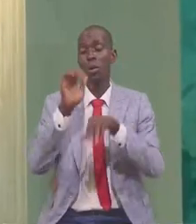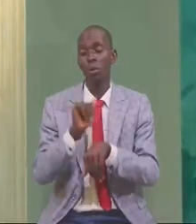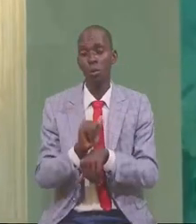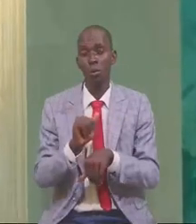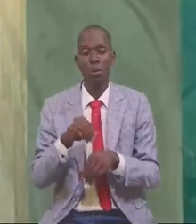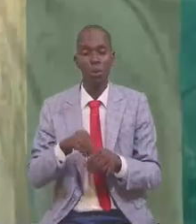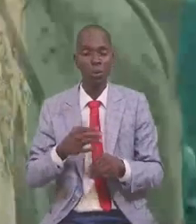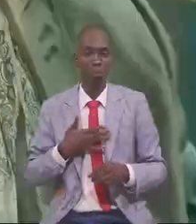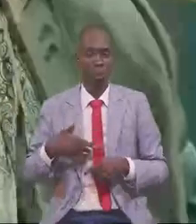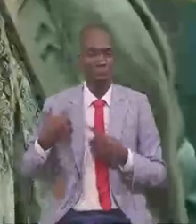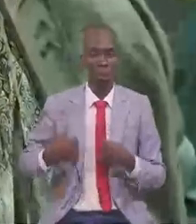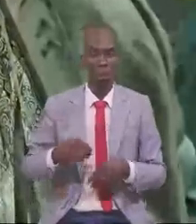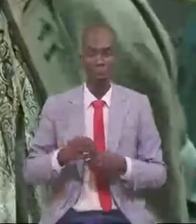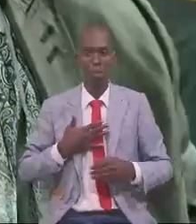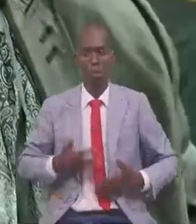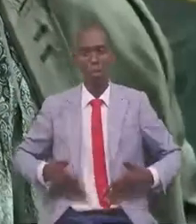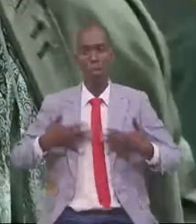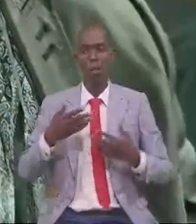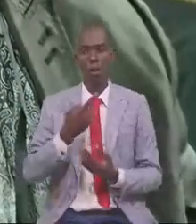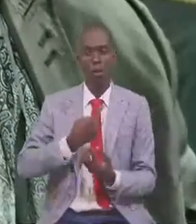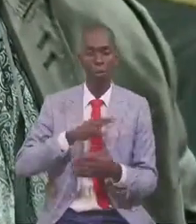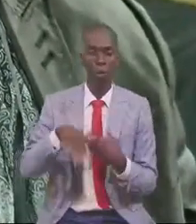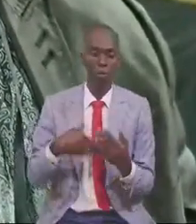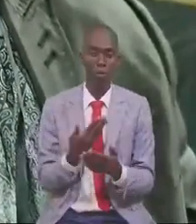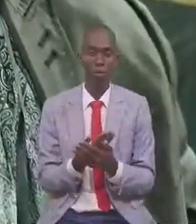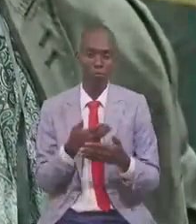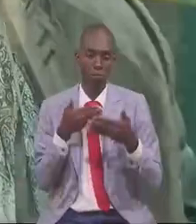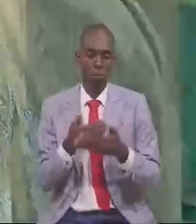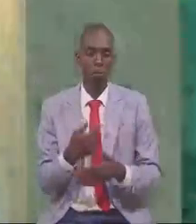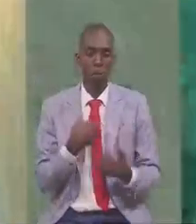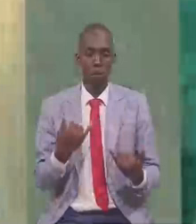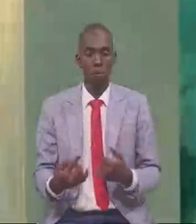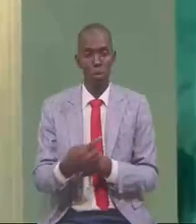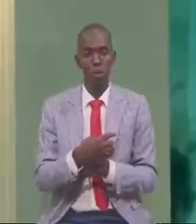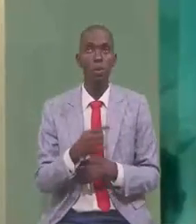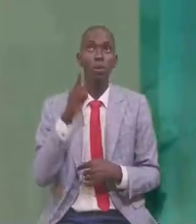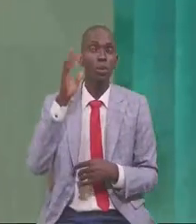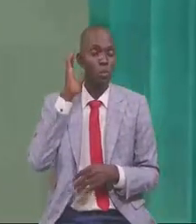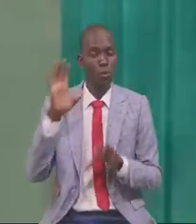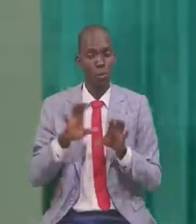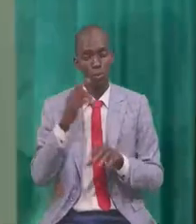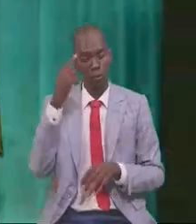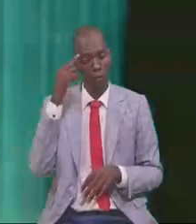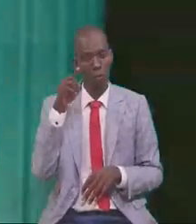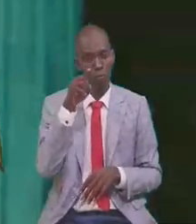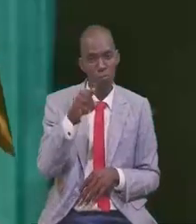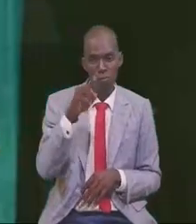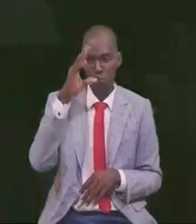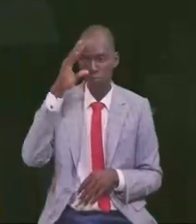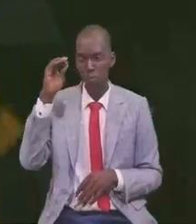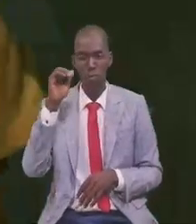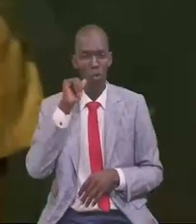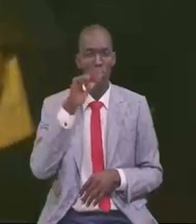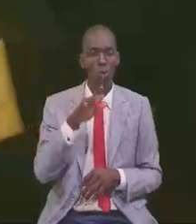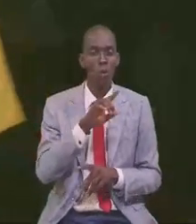tout autour de moi aujourd'hui. Il le fera pour moi, il le fera pour lui et il le fera pour elle. Quand tu as